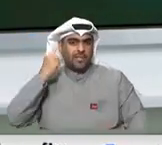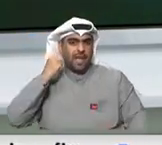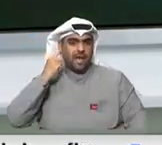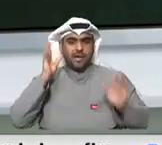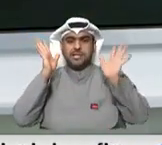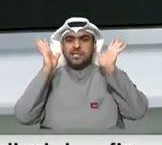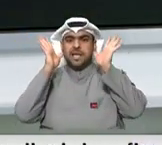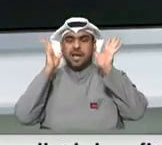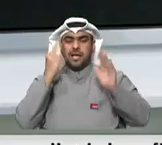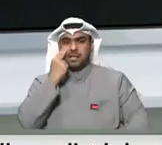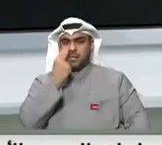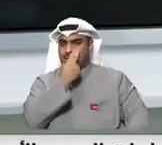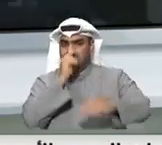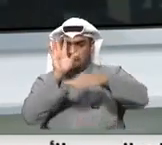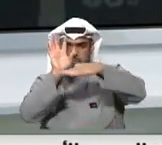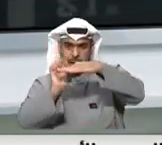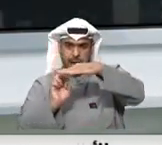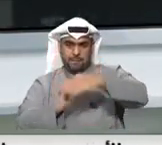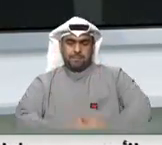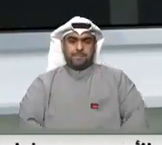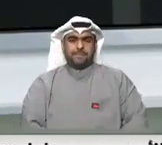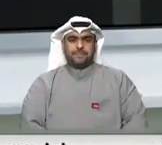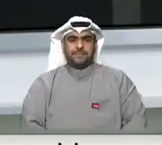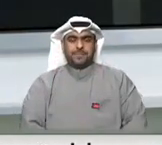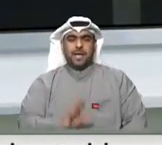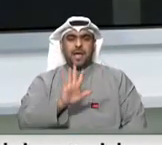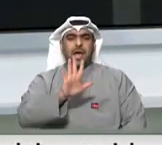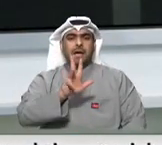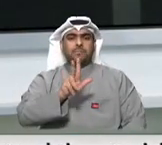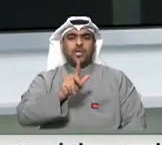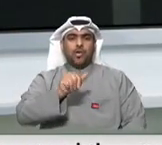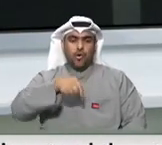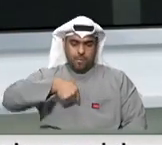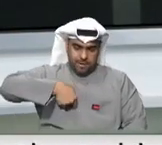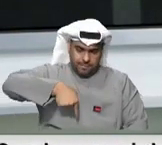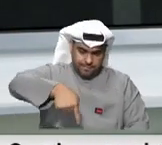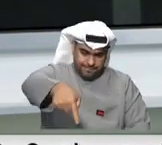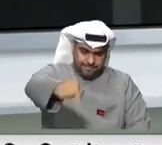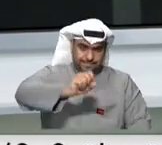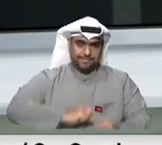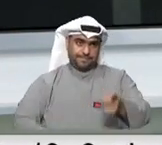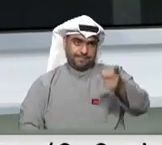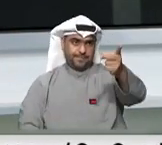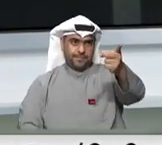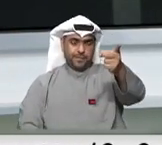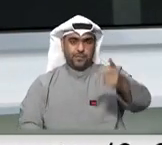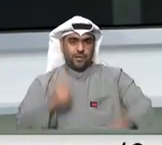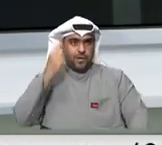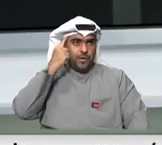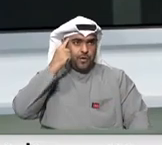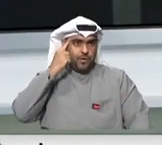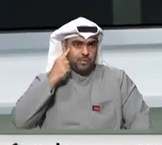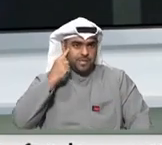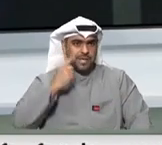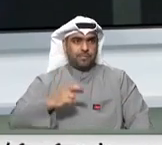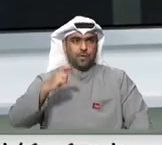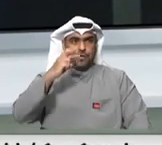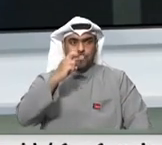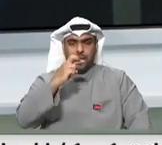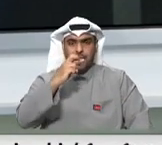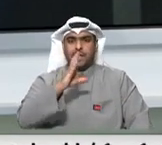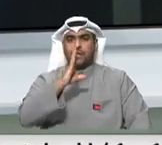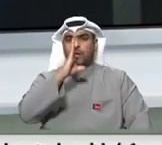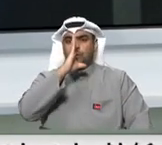الساعة 5:39. بالنسبة للطقس المتوقع لمدينة الكويت خلال 5 أيام القادمة بمشيئة الله أجواء باردة في يومي السبت